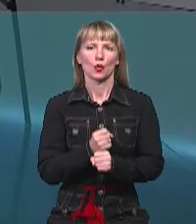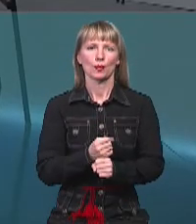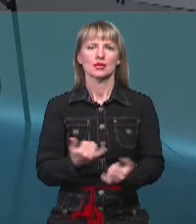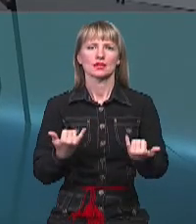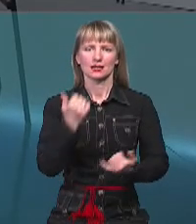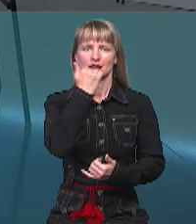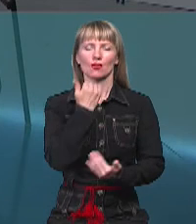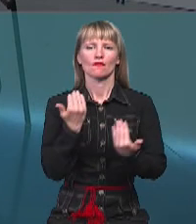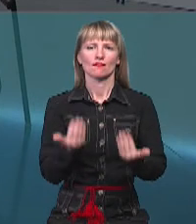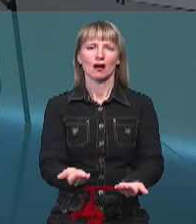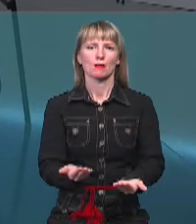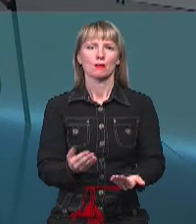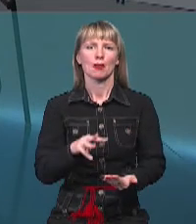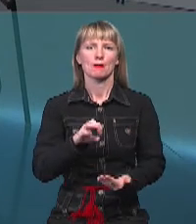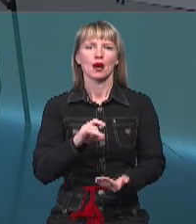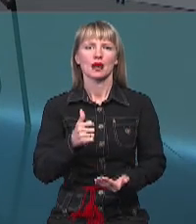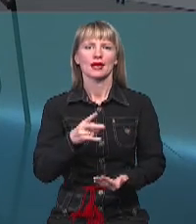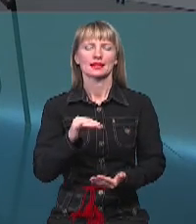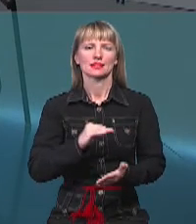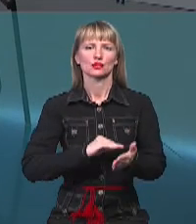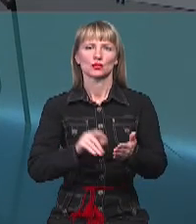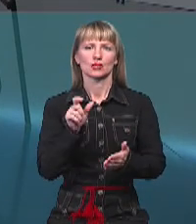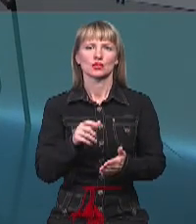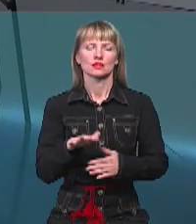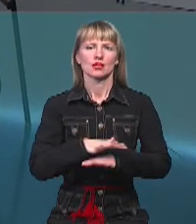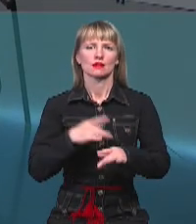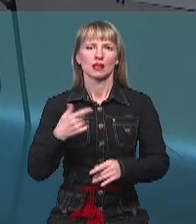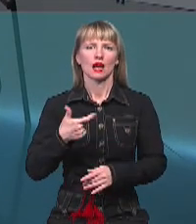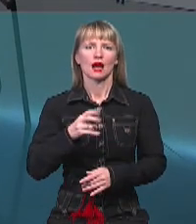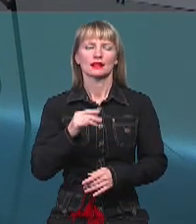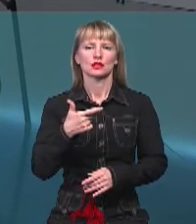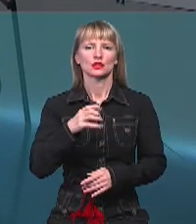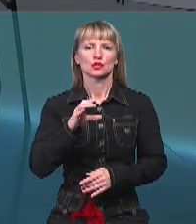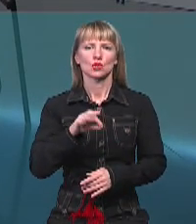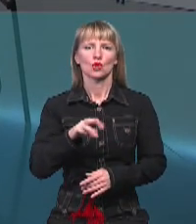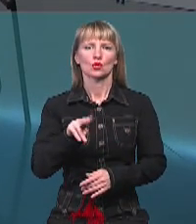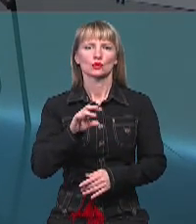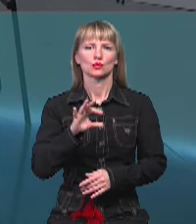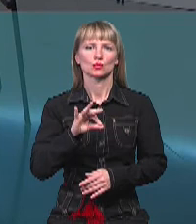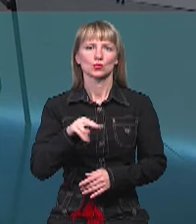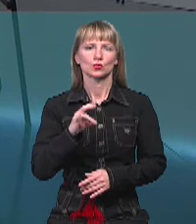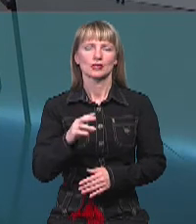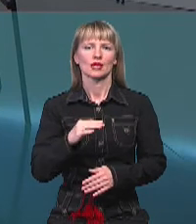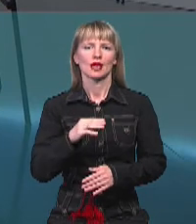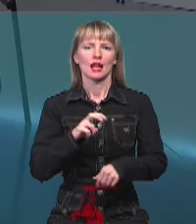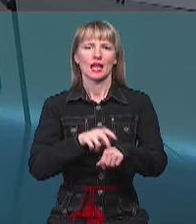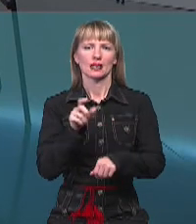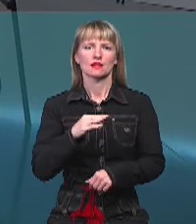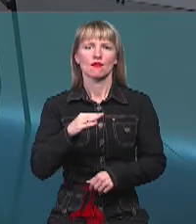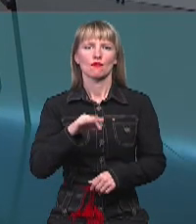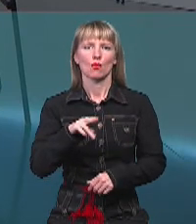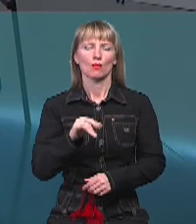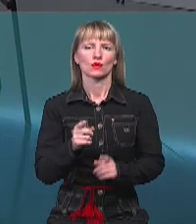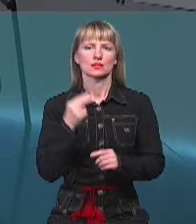наразі дякую вам, Маргариті Галич, журналістці Суспільного, Анні Солодун, лікарці ФОПу Запоріжжя, і